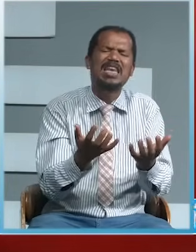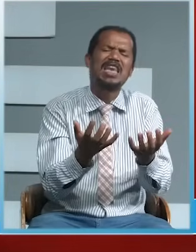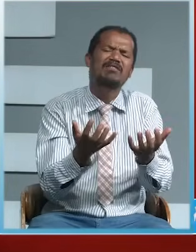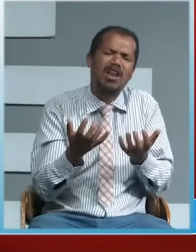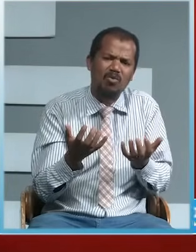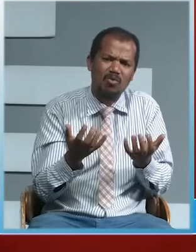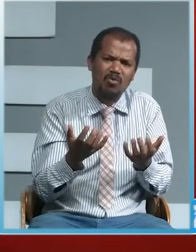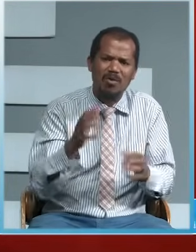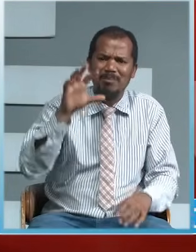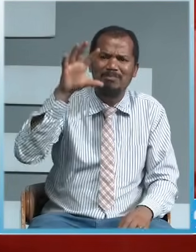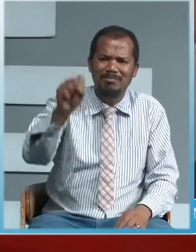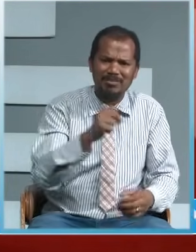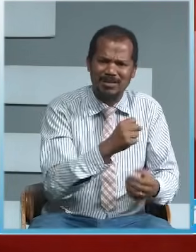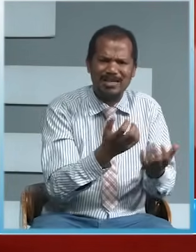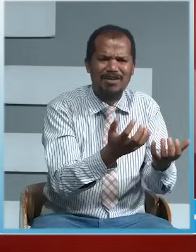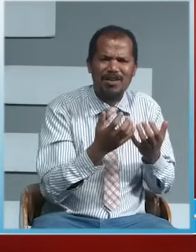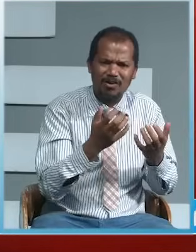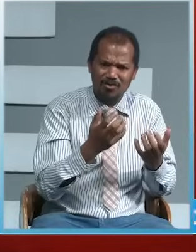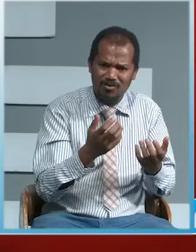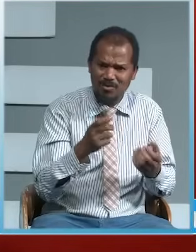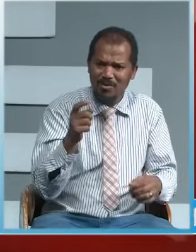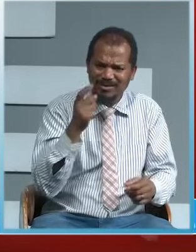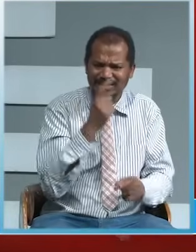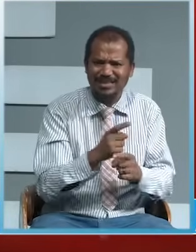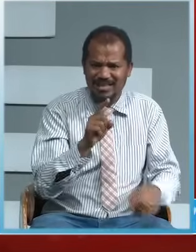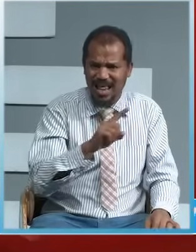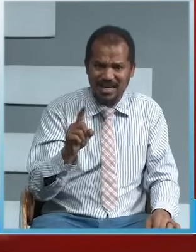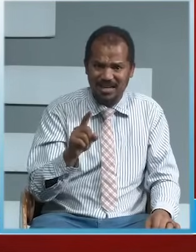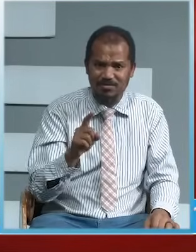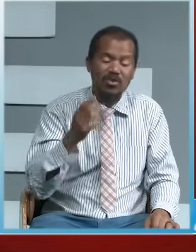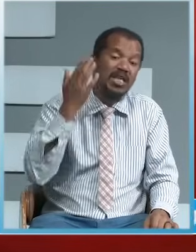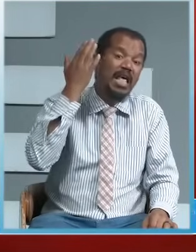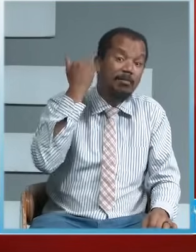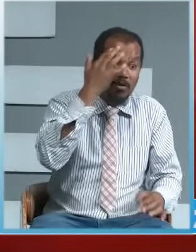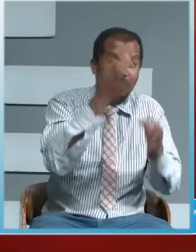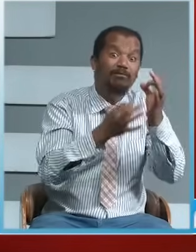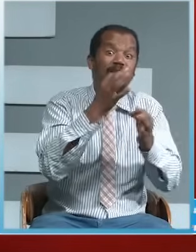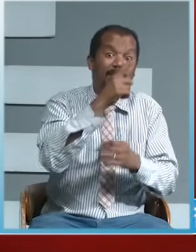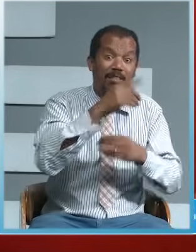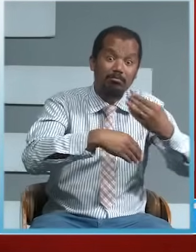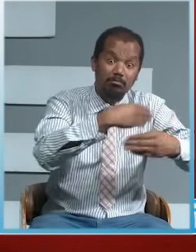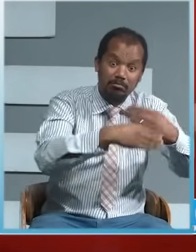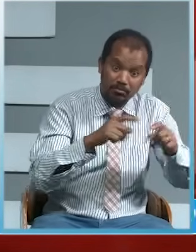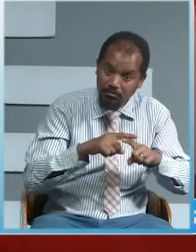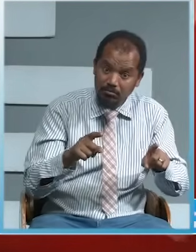እንደፈለጉ መያዝና እንደፈለጉ ተገቢ ባይሆንም የነበረው የፍርድ ሂደት